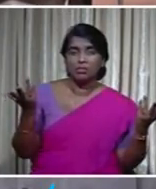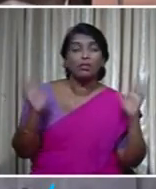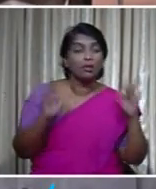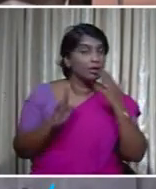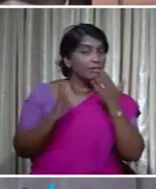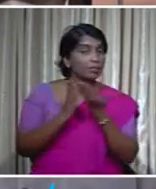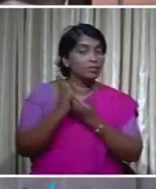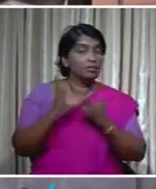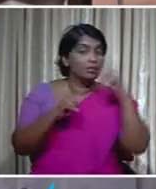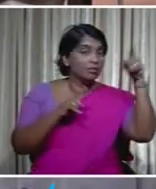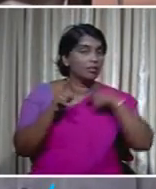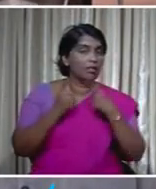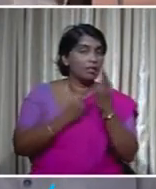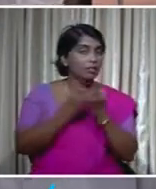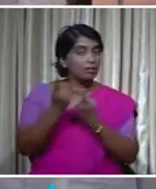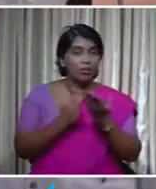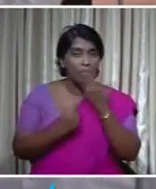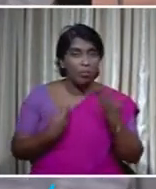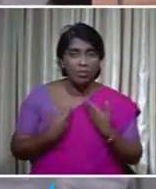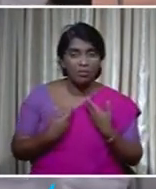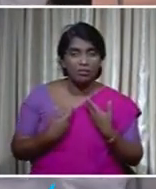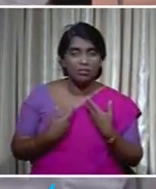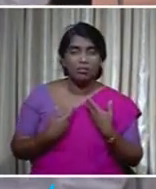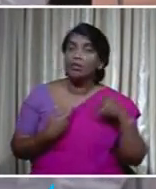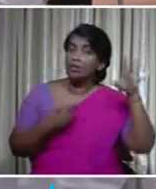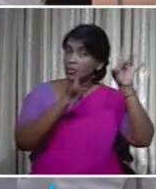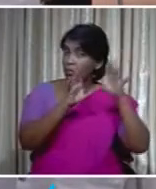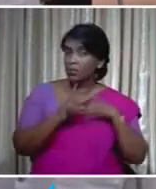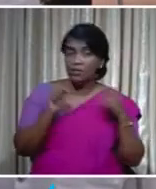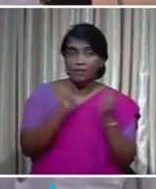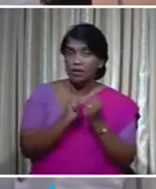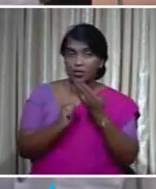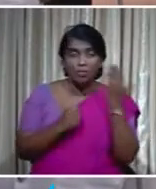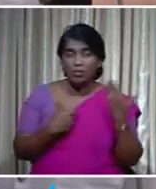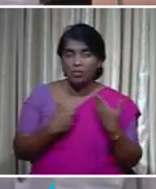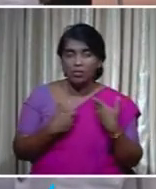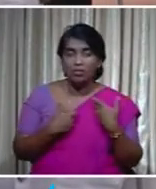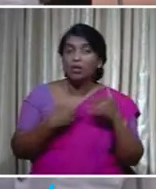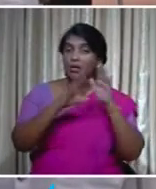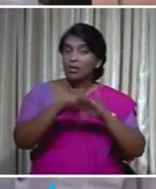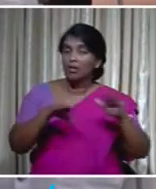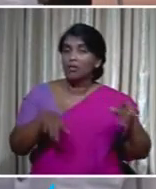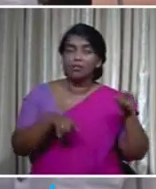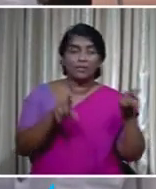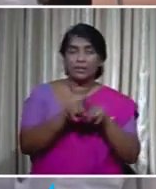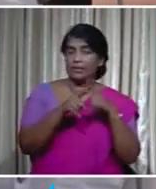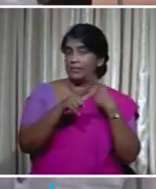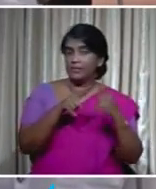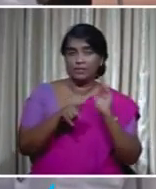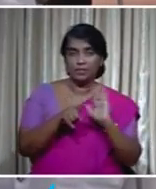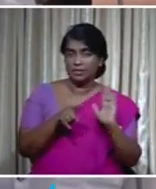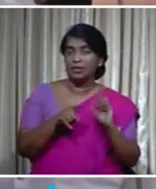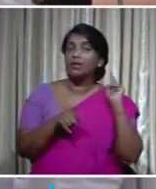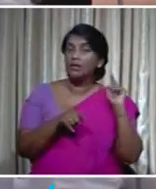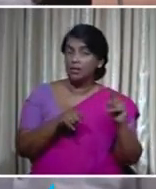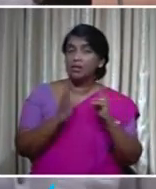முடியுமா? அந்த பாடசாலைகள் நிகராக நிற்க முடியுமா? ஆகவே பிள்ளைகளின் தொகை மட்டுமல்ல, ஒரு இன ரீதியான மொழி ரீதியான